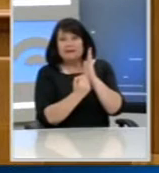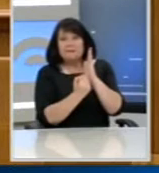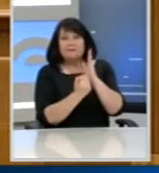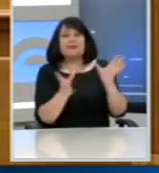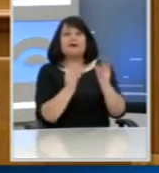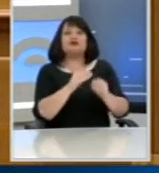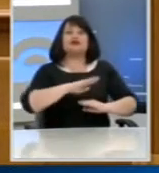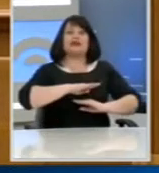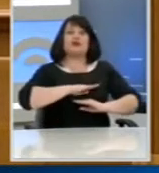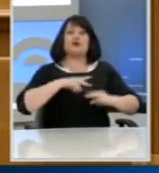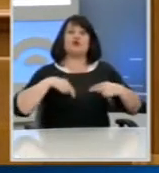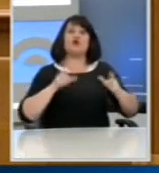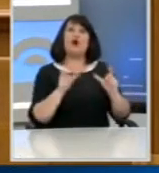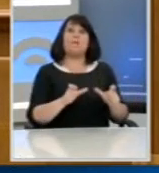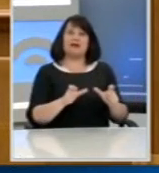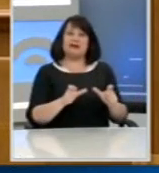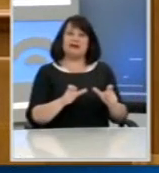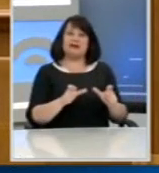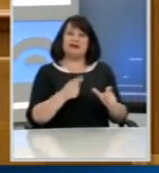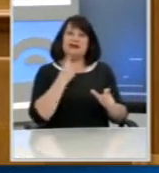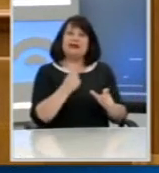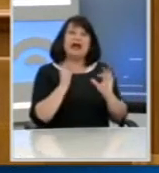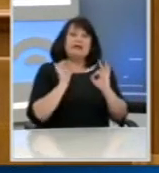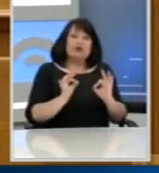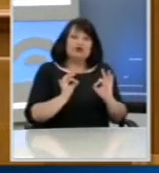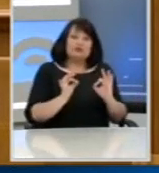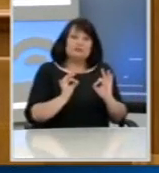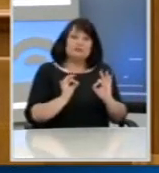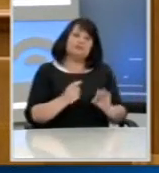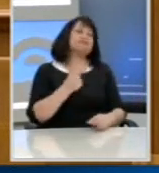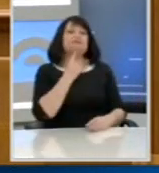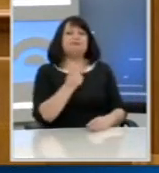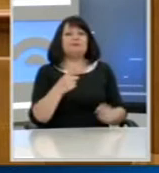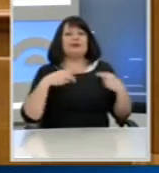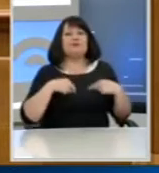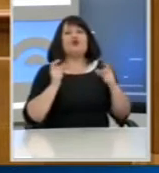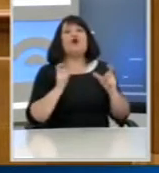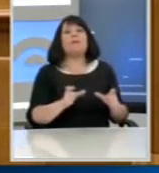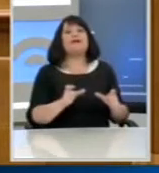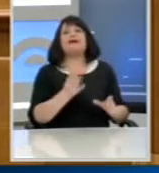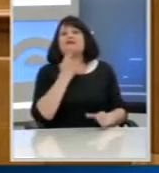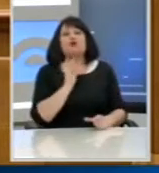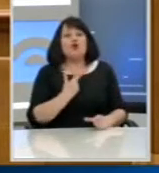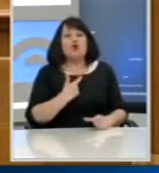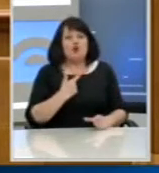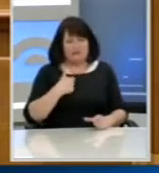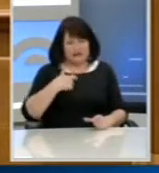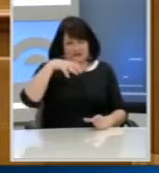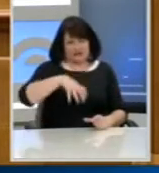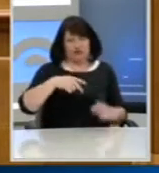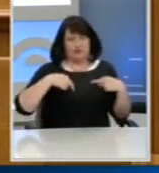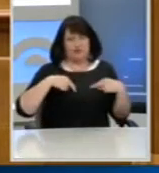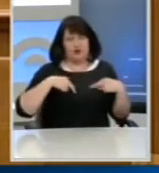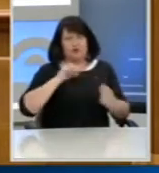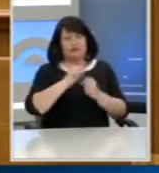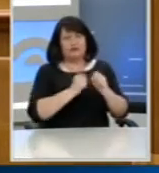στρατιωτικό προσωπικό του Υπουργείου Εθνικής Άμυνας, εντοπίζονται το εξής. Και αναφέρομαι στο Υπουργείο Εθνικής Άμυνας, διότι κάναμε μία προσπάθεια να